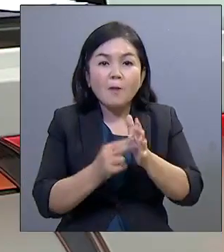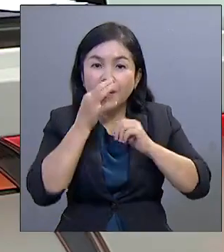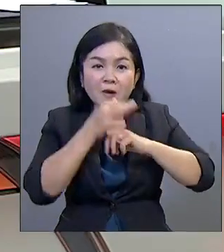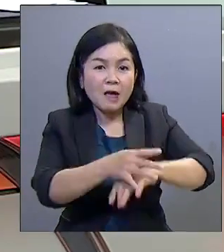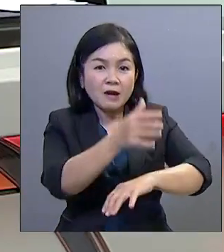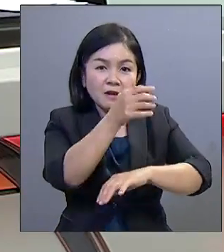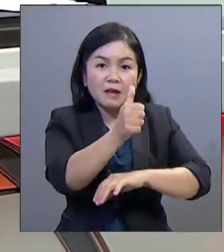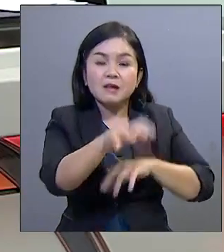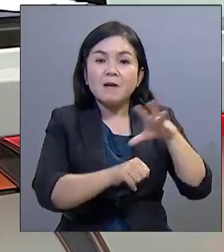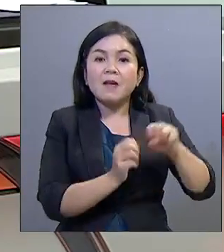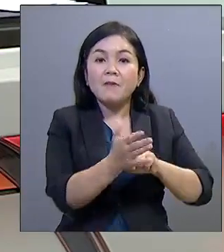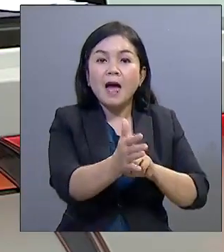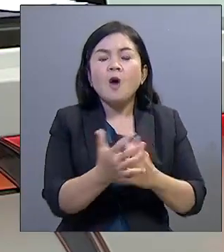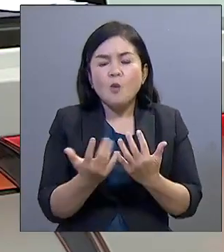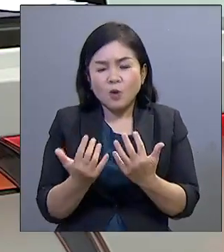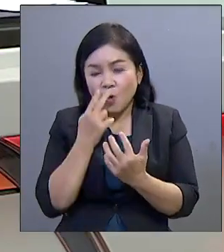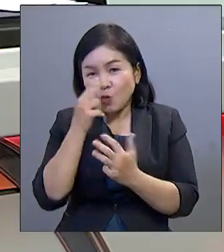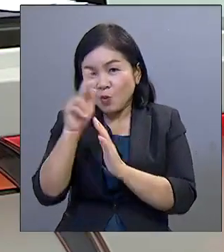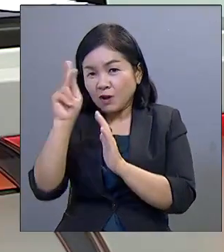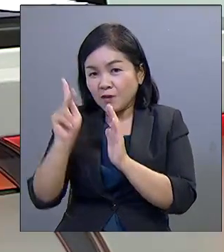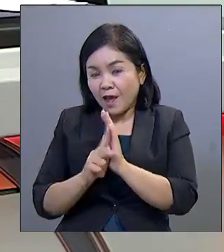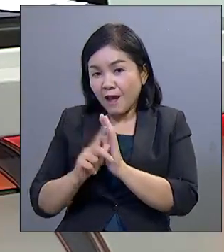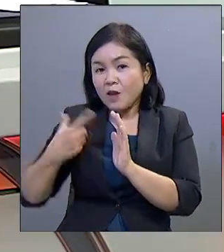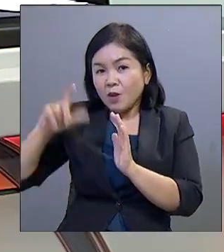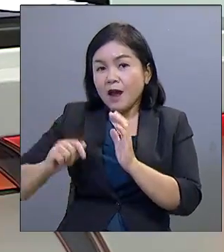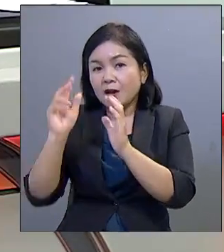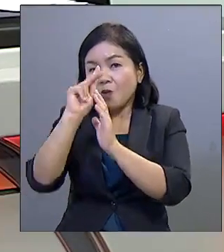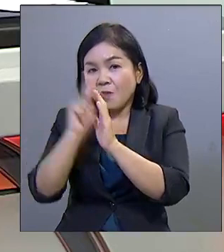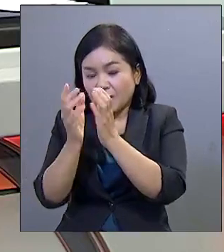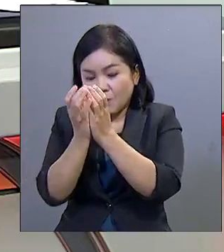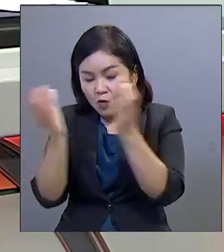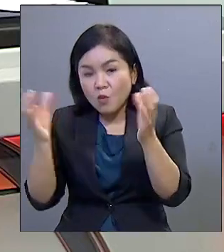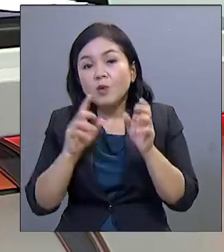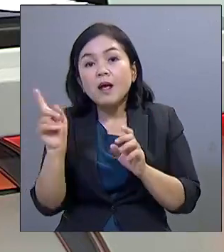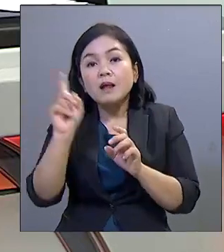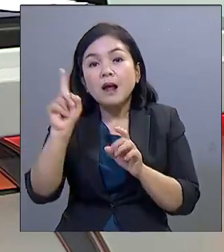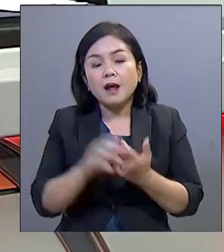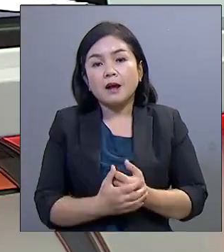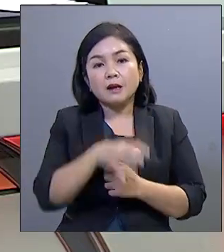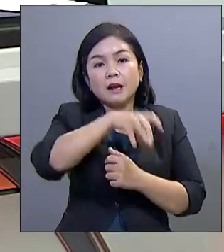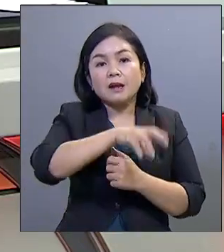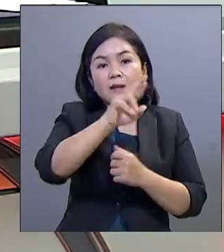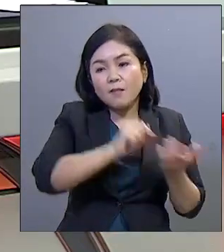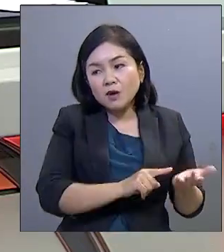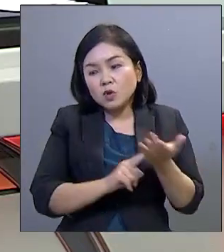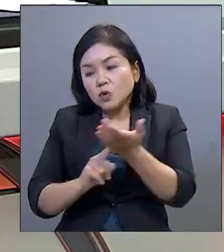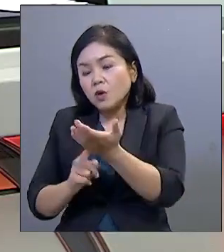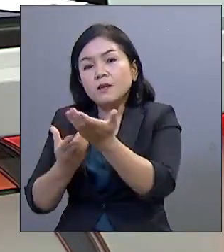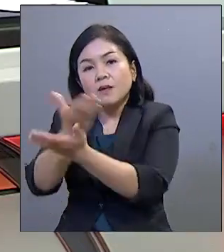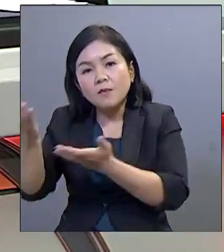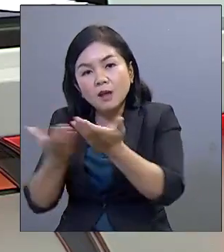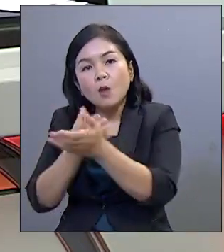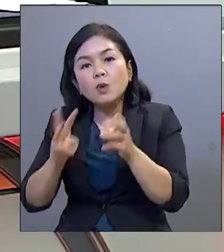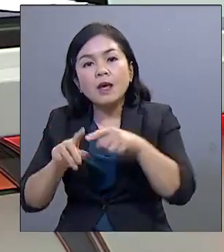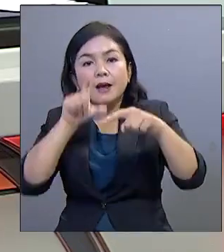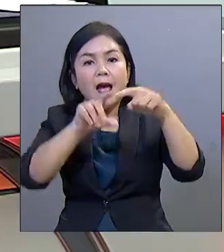วันนี้ต้องลนไปที่สารรฐธรรมนูณ์ที่จาวินิชัยคำร้องที่สภาได้ส่ไปให้เกี่ยวกับการใช้สูตห